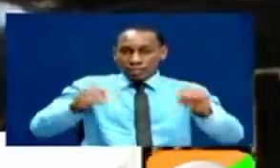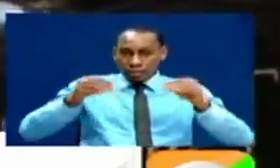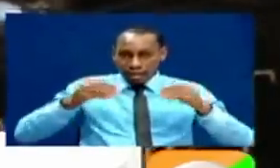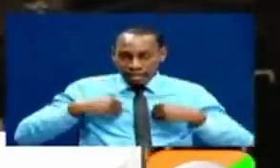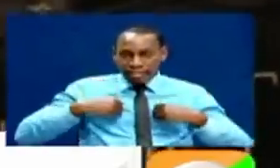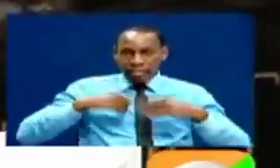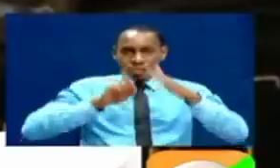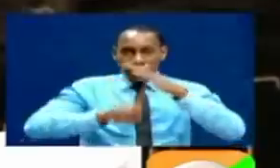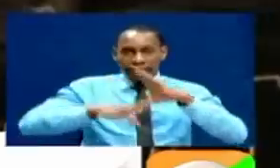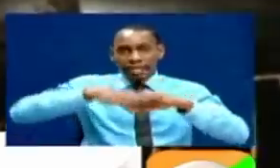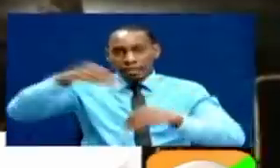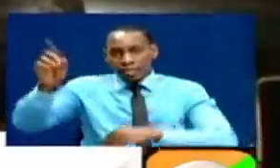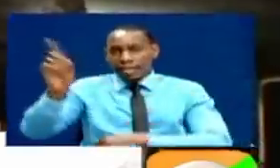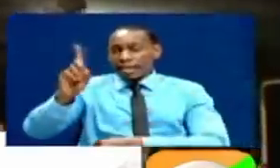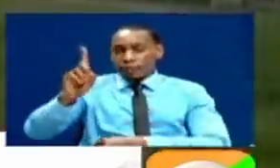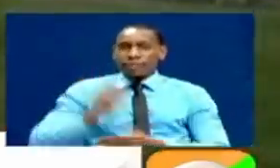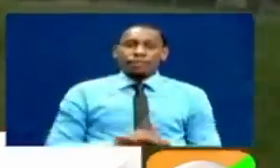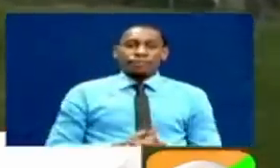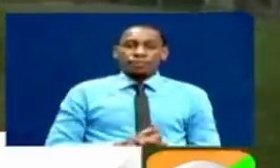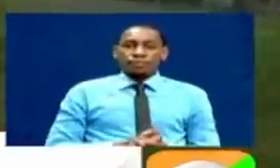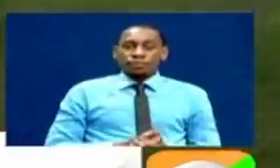kutoka au kuingia jijini Nairobi.